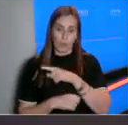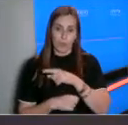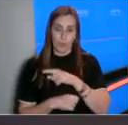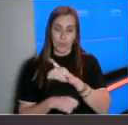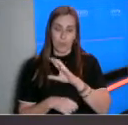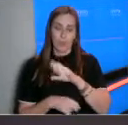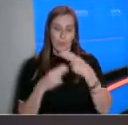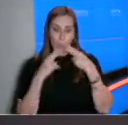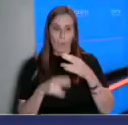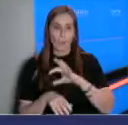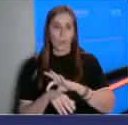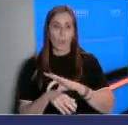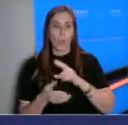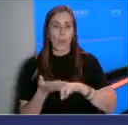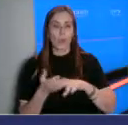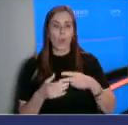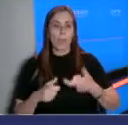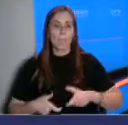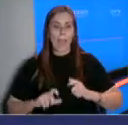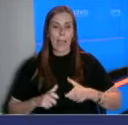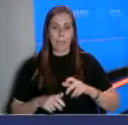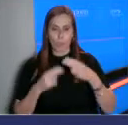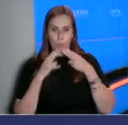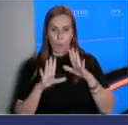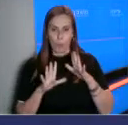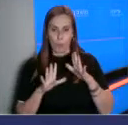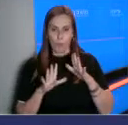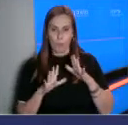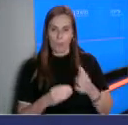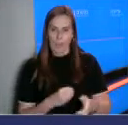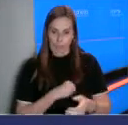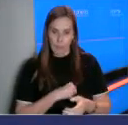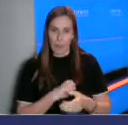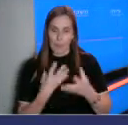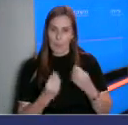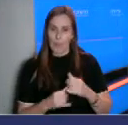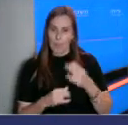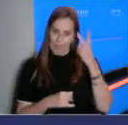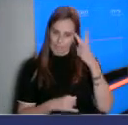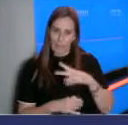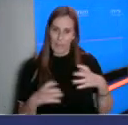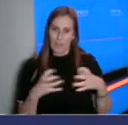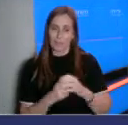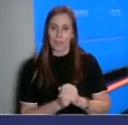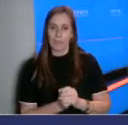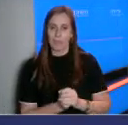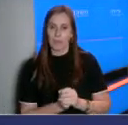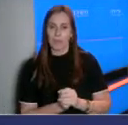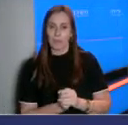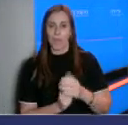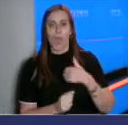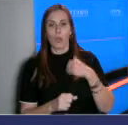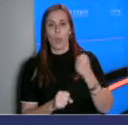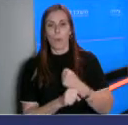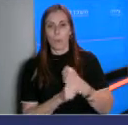כן, יש לנו תגובה מאוד מפורטת שנמסרה ליעל, וגם תגובה מאוד חמלתית, מלאה באמפתיה וחברתית. אנחנו